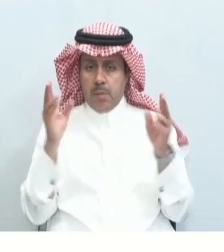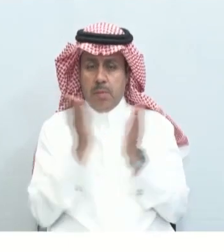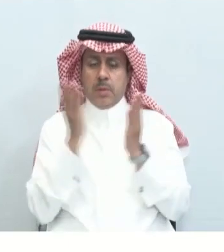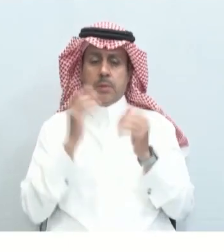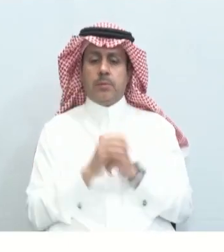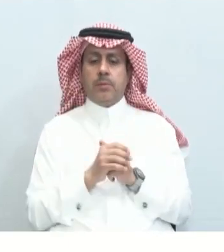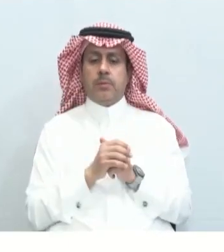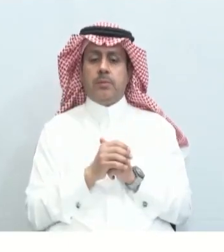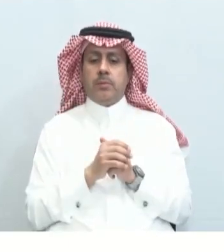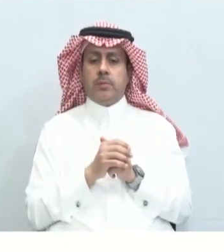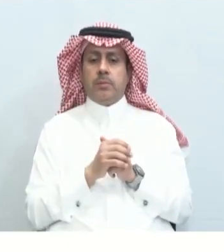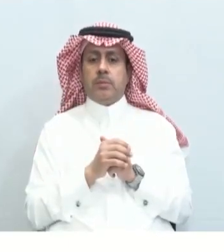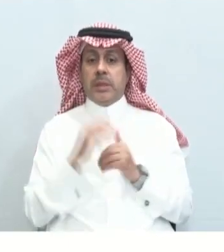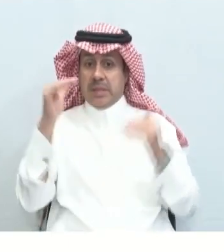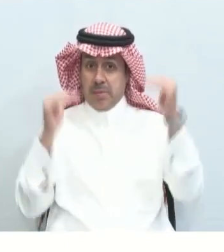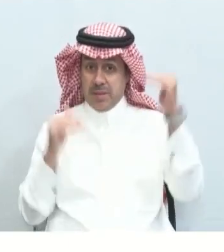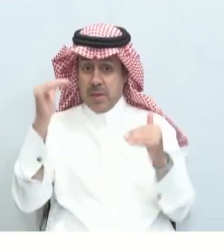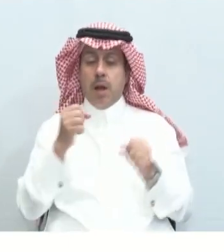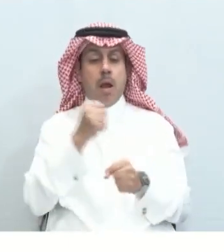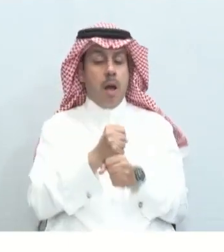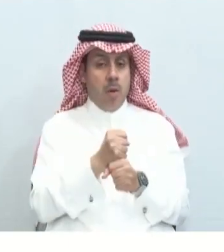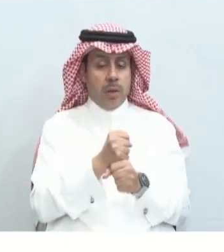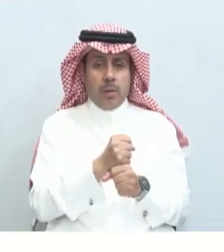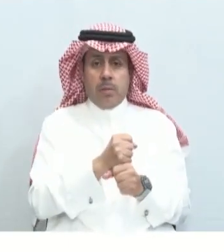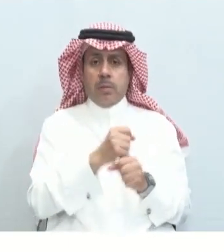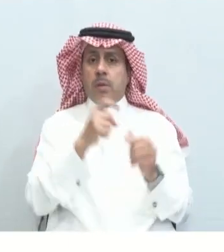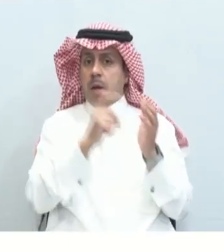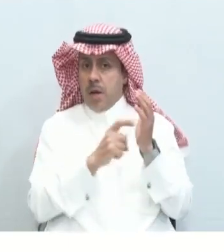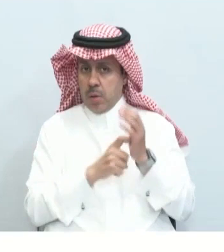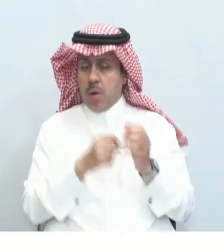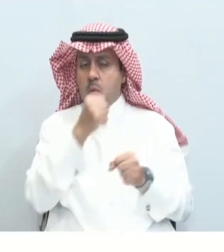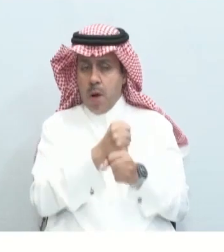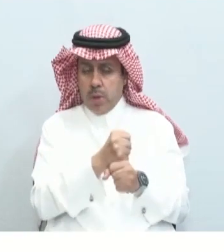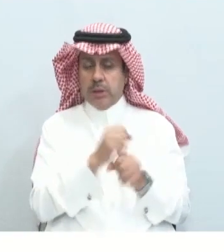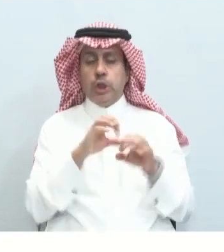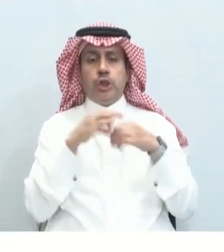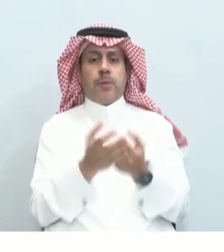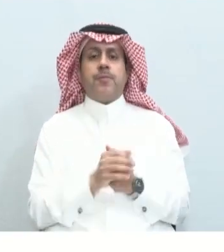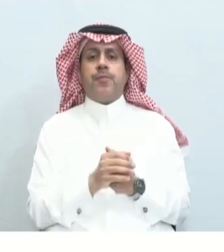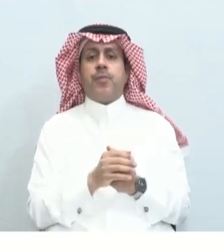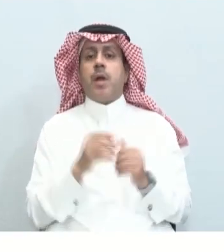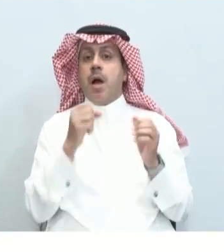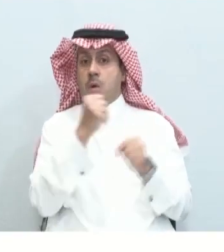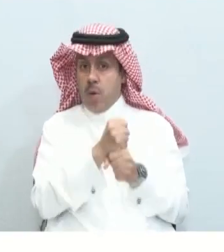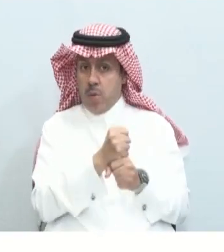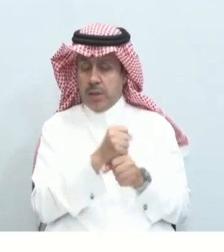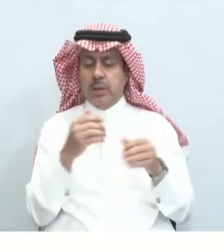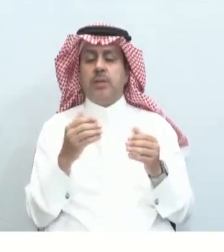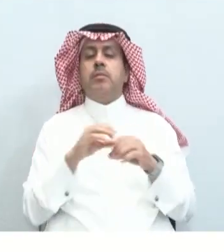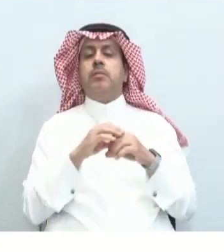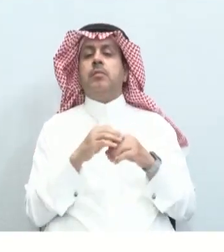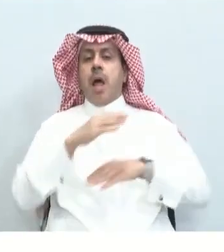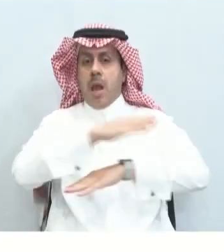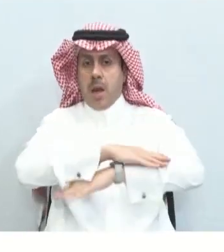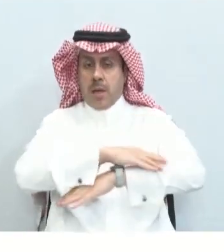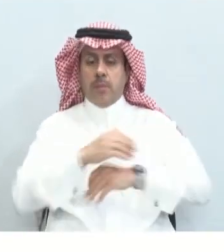الماضي وهو التمييز بين القواعد القانونيه والقواعد الاجتماعيه او الاخلاقيه فمن